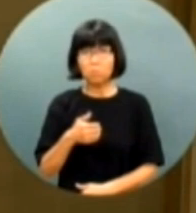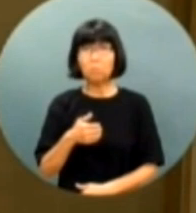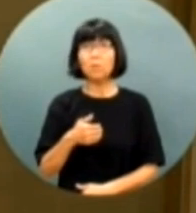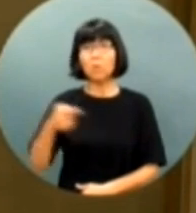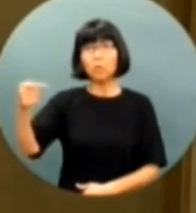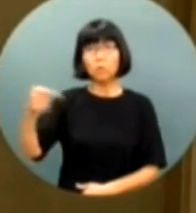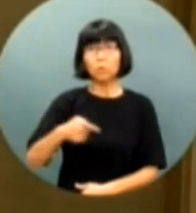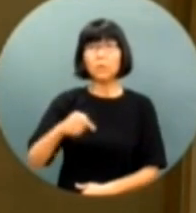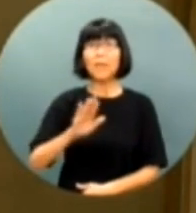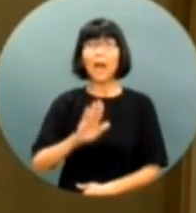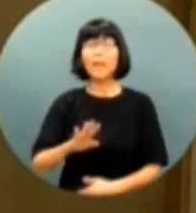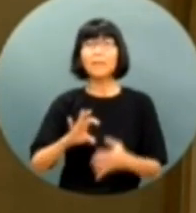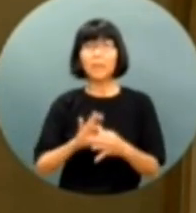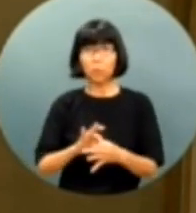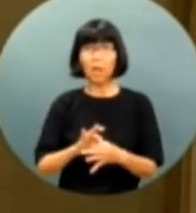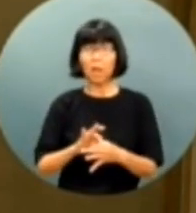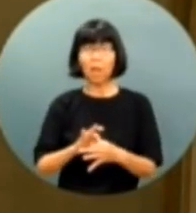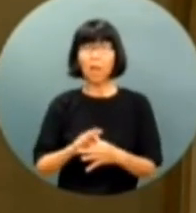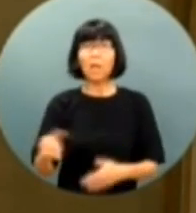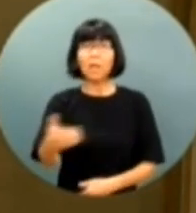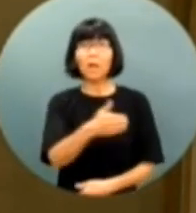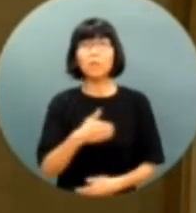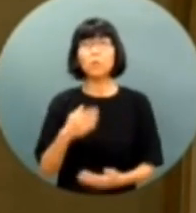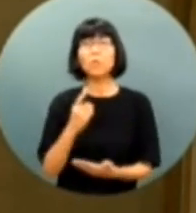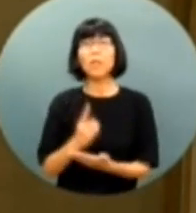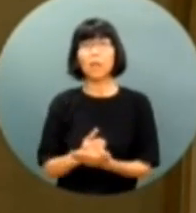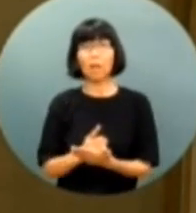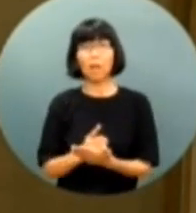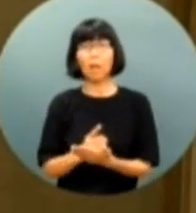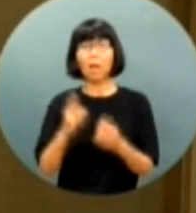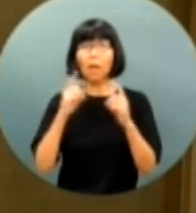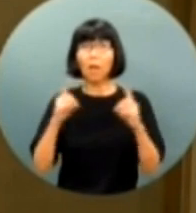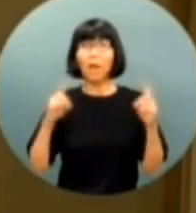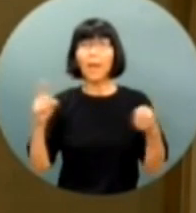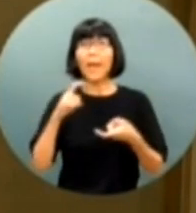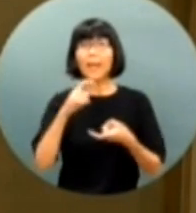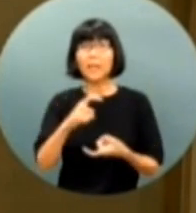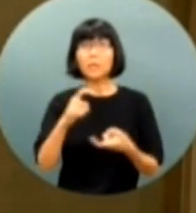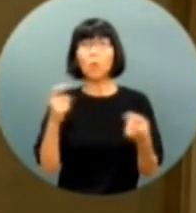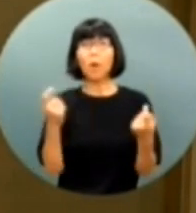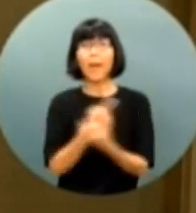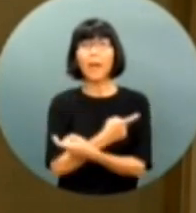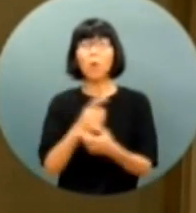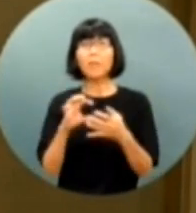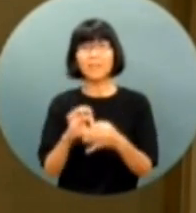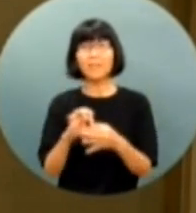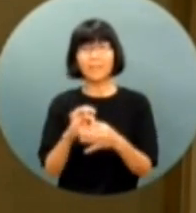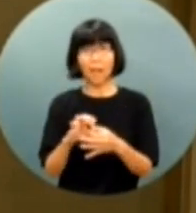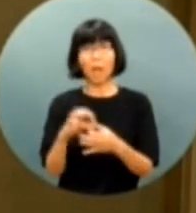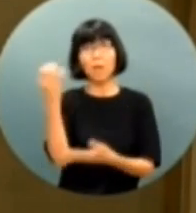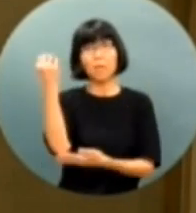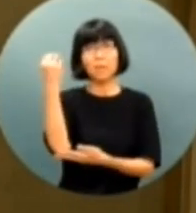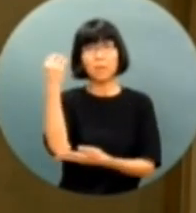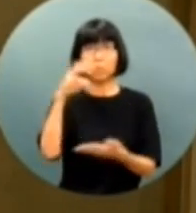旦回収しただけだというふうに言われております。そして歌詞の要求変更についてですけれども、新聞では倉